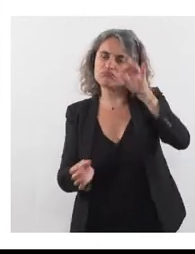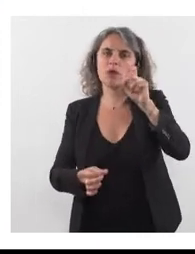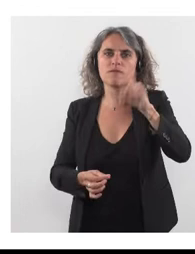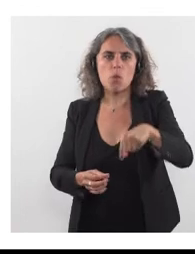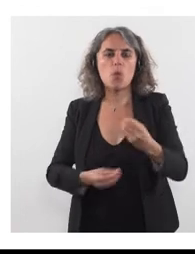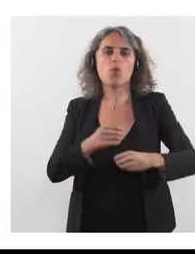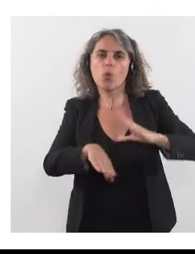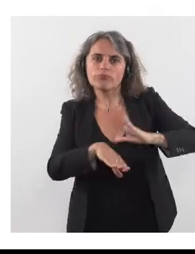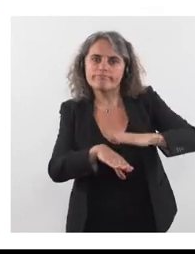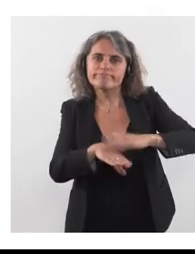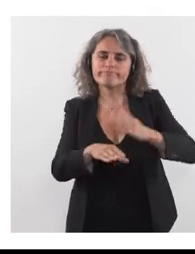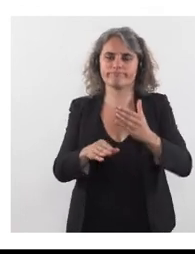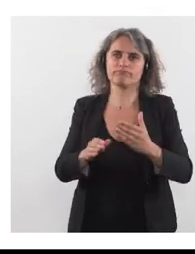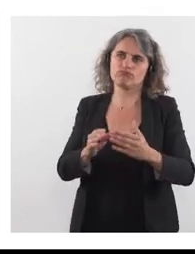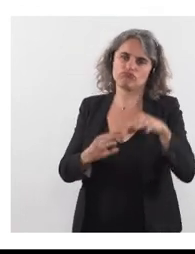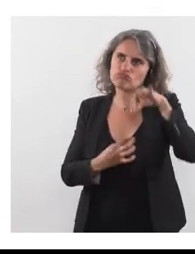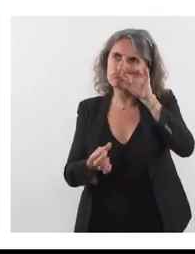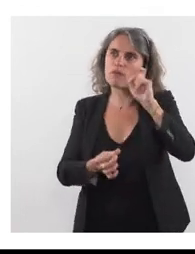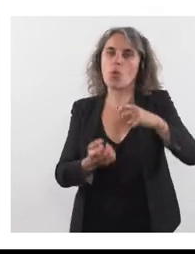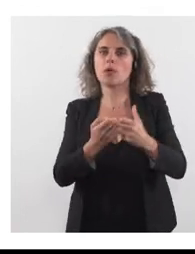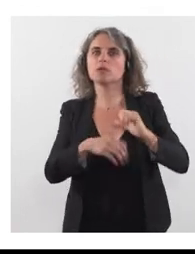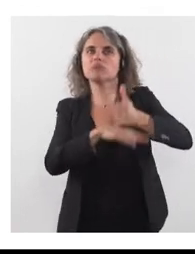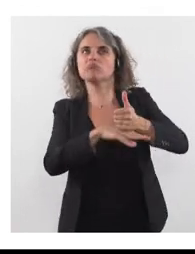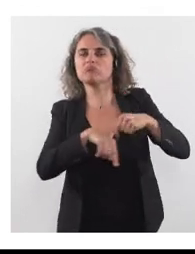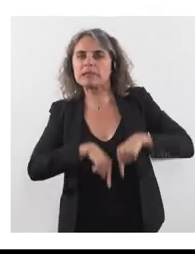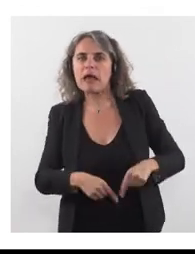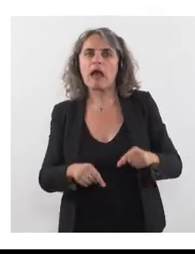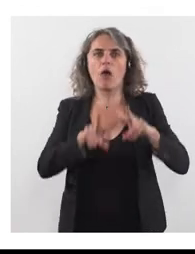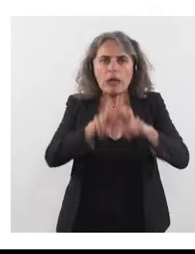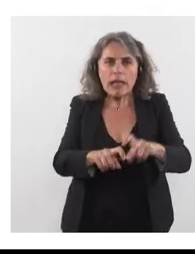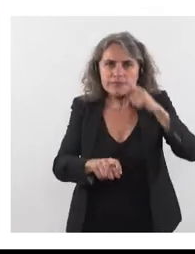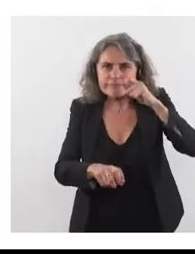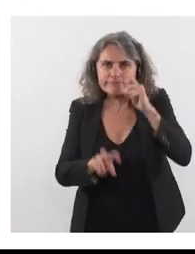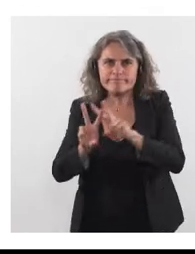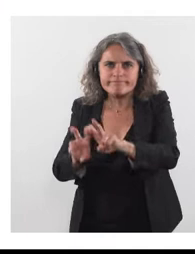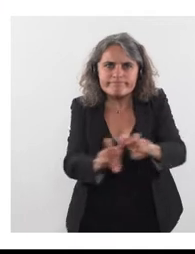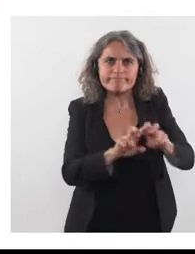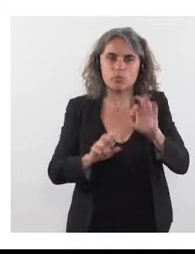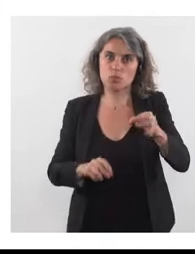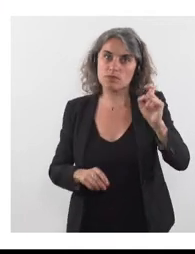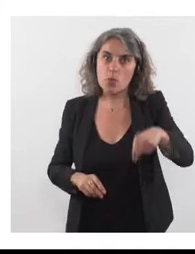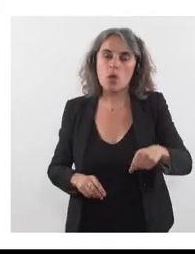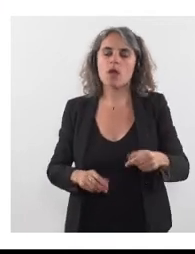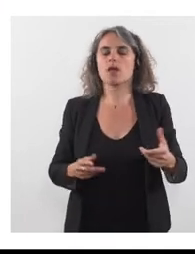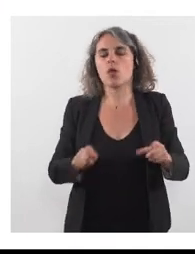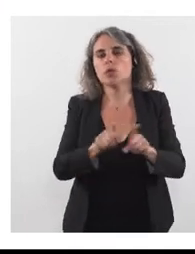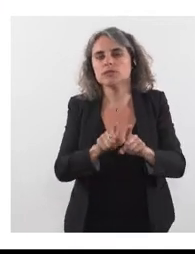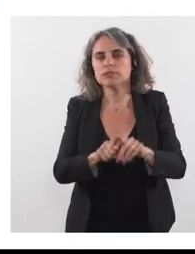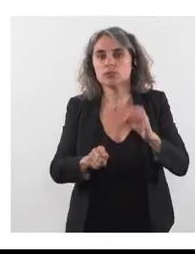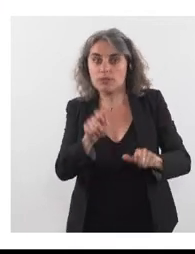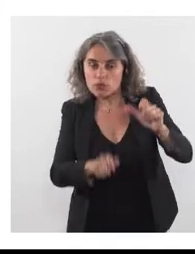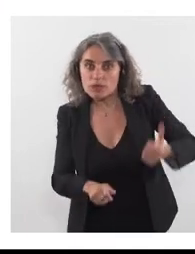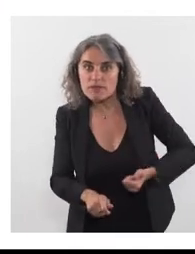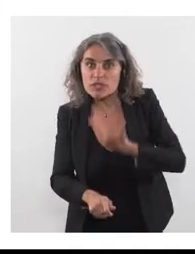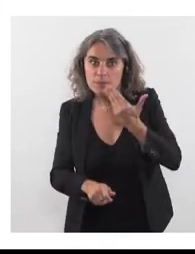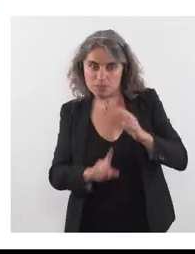des recommandations également au pouvoir public, de mener des enquêtes, et puis de représenter, en tout cas, de soutenir les